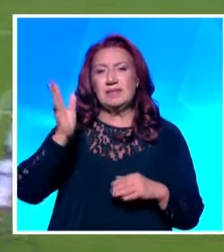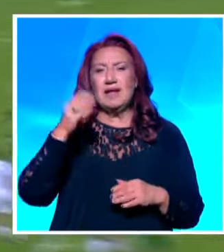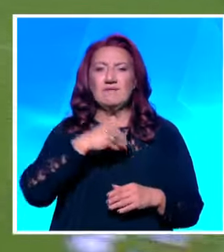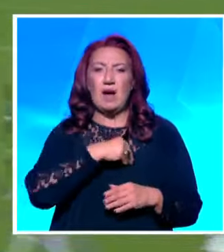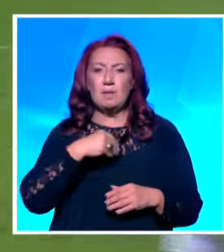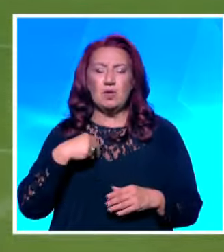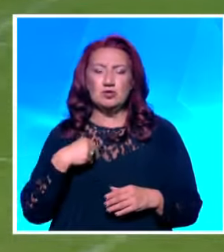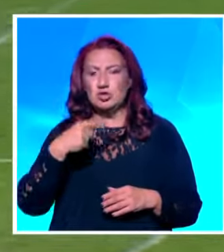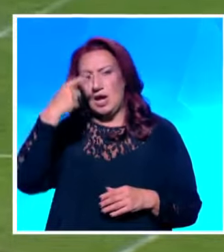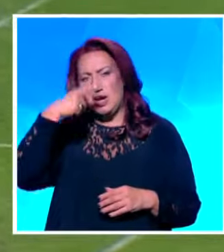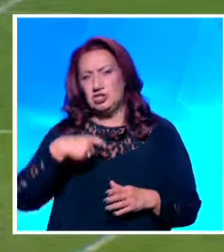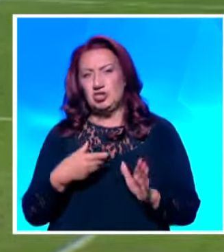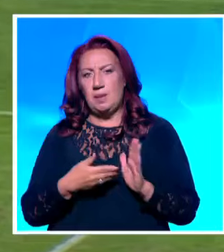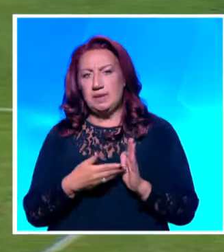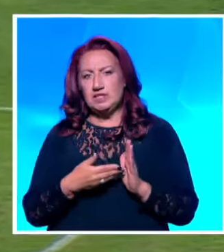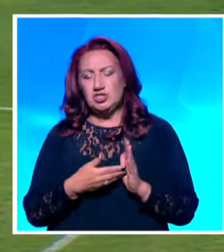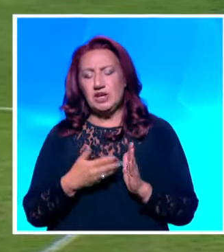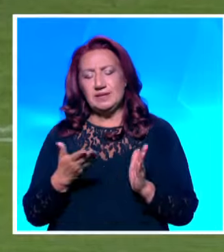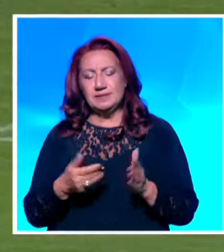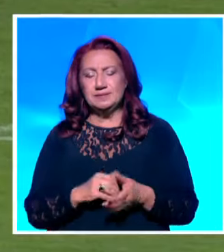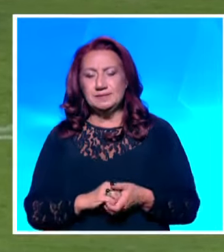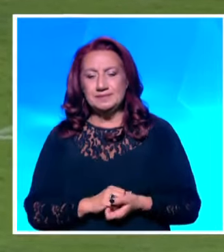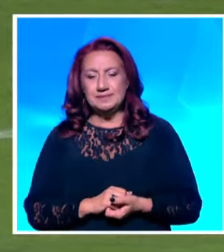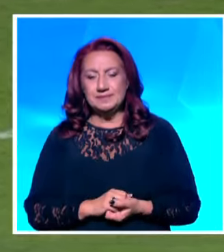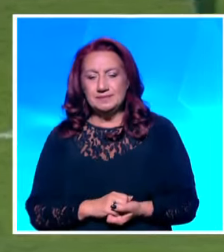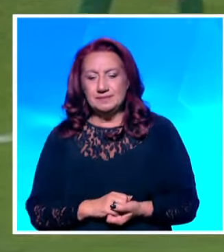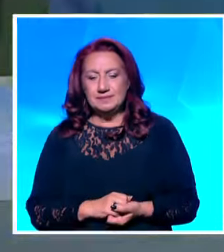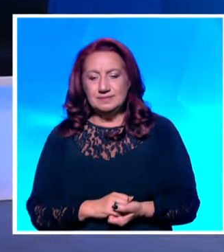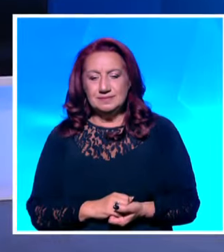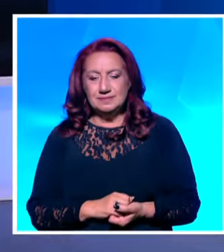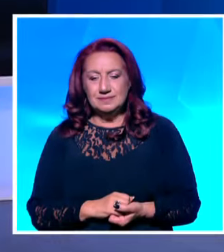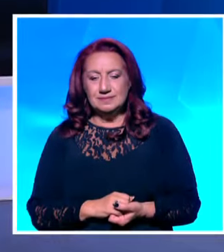причини с разрешение от страна на клуба.